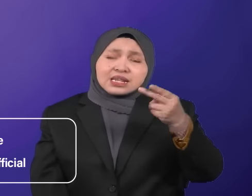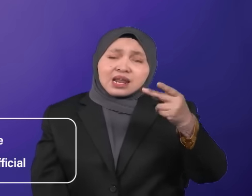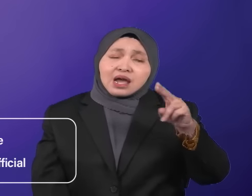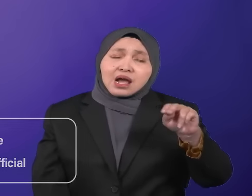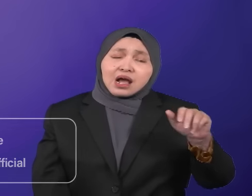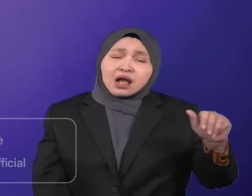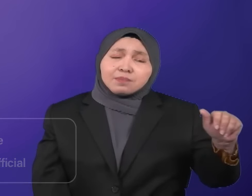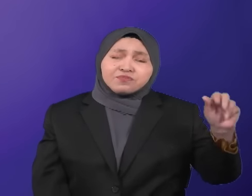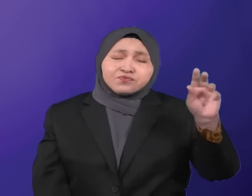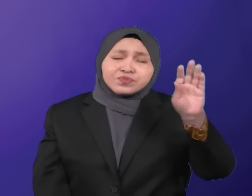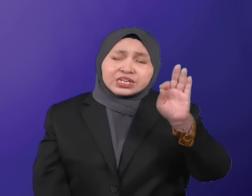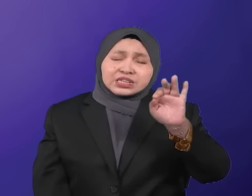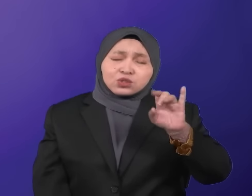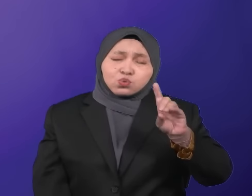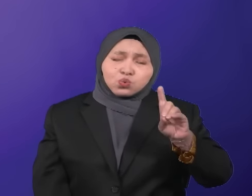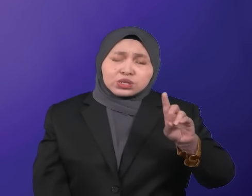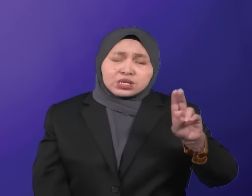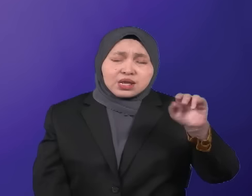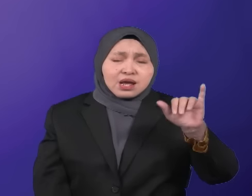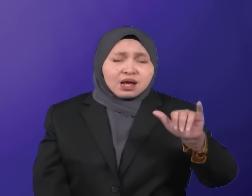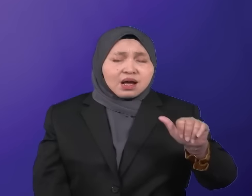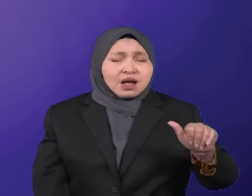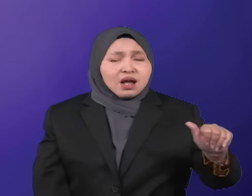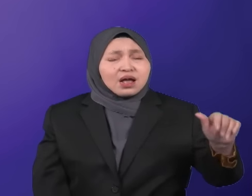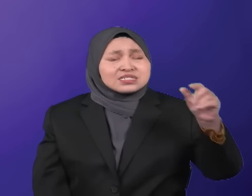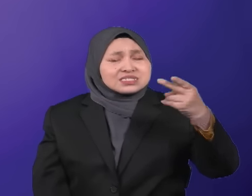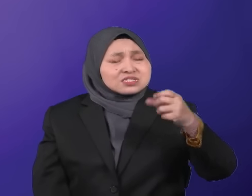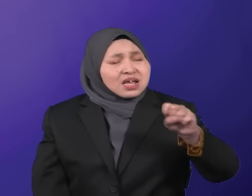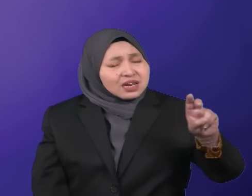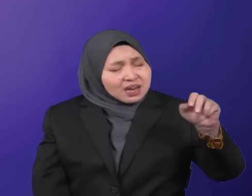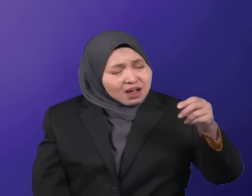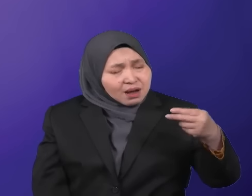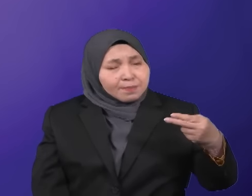atina fid dunya